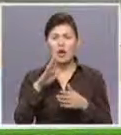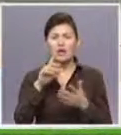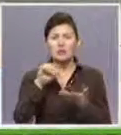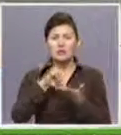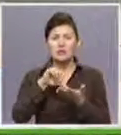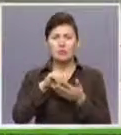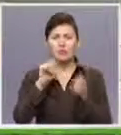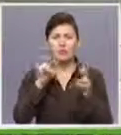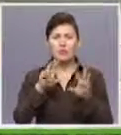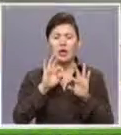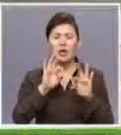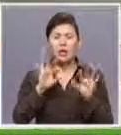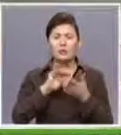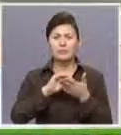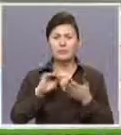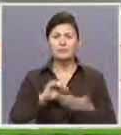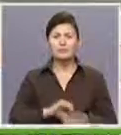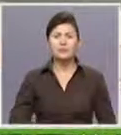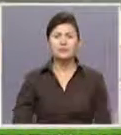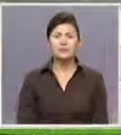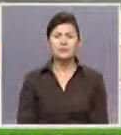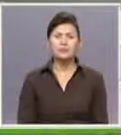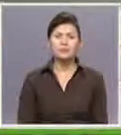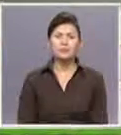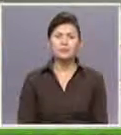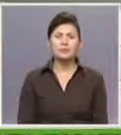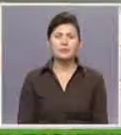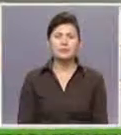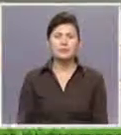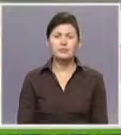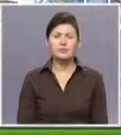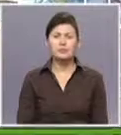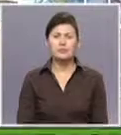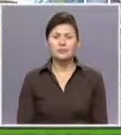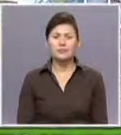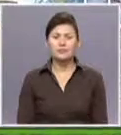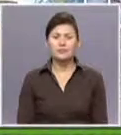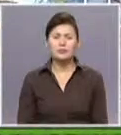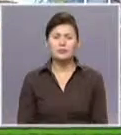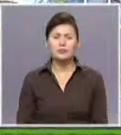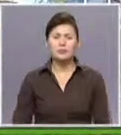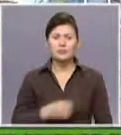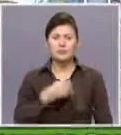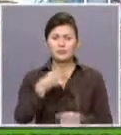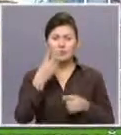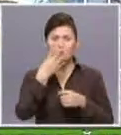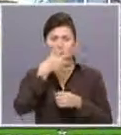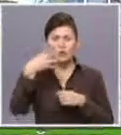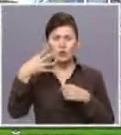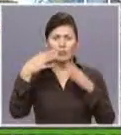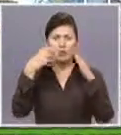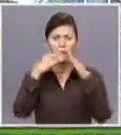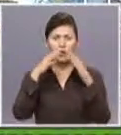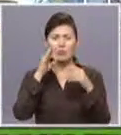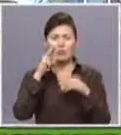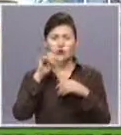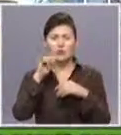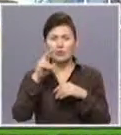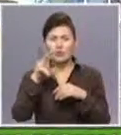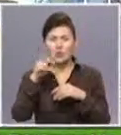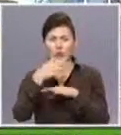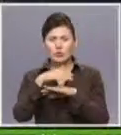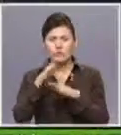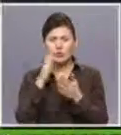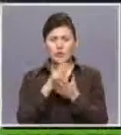Толығырақ әріптесім Аршын Кемелжанның бейнематериалында. Мұна тұрған төрт қабатты ғимарат Момышұлы көшесінің бойында